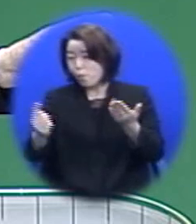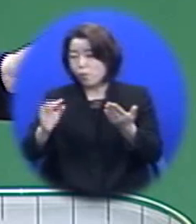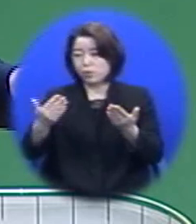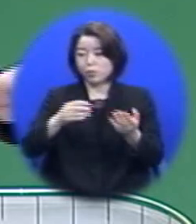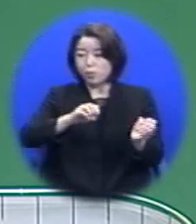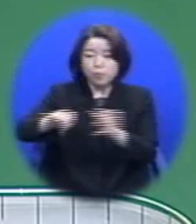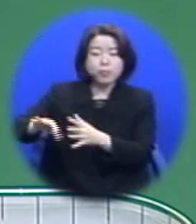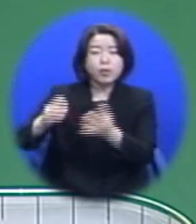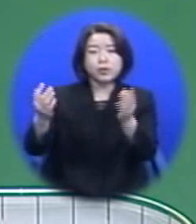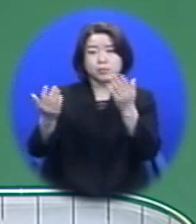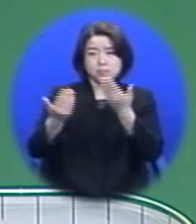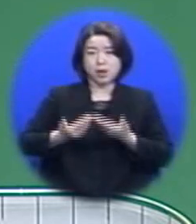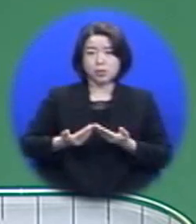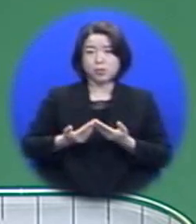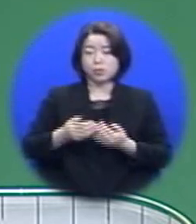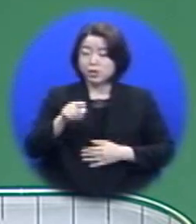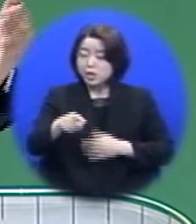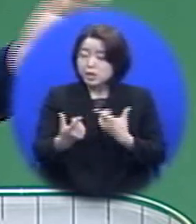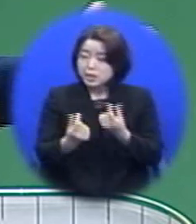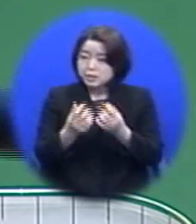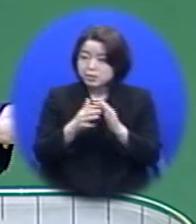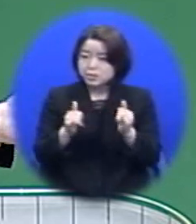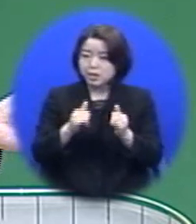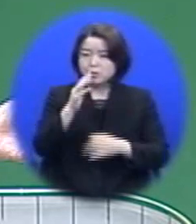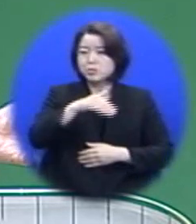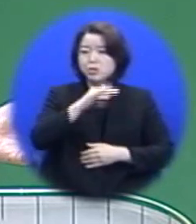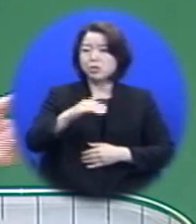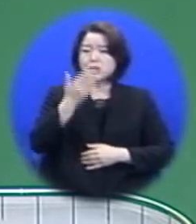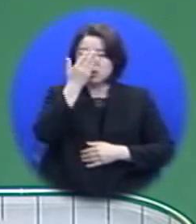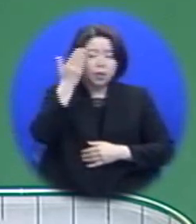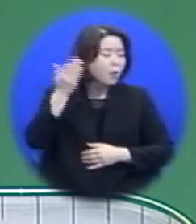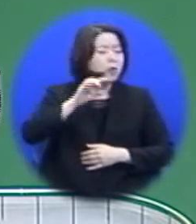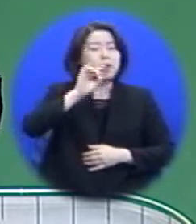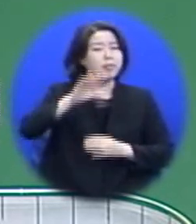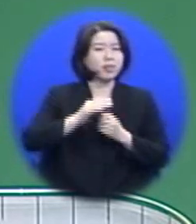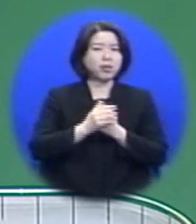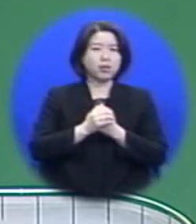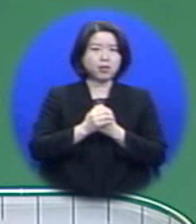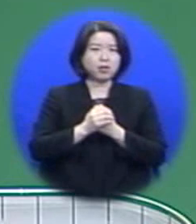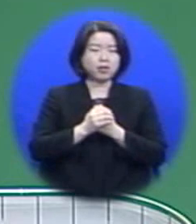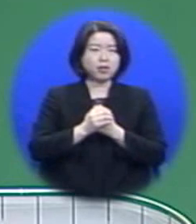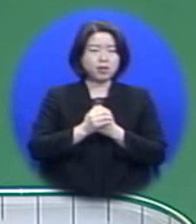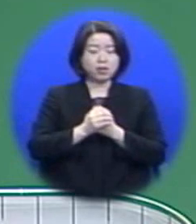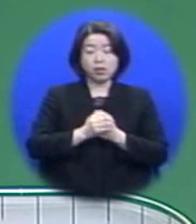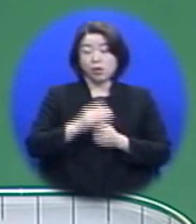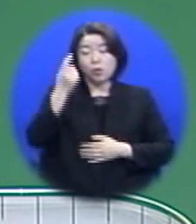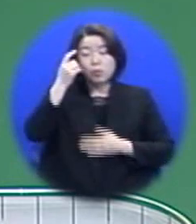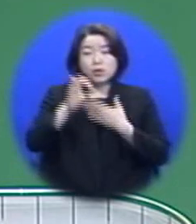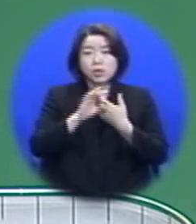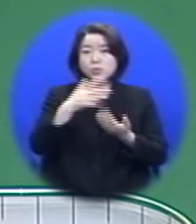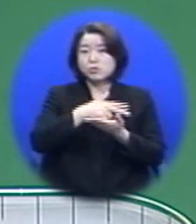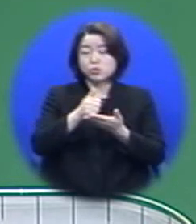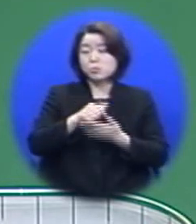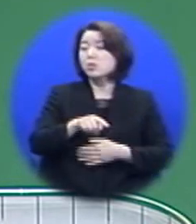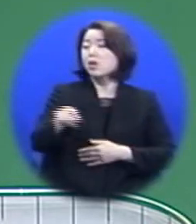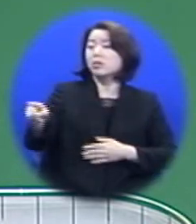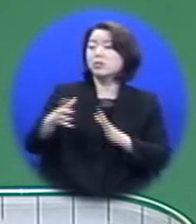버림받고 그런 사람들을 절대로 외면할 수가 없습니다 왜냐면 주님은 바로 그런 사람들의